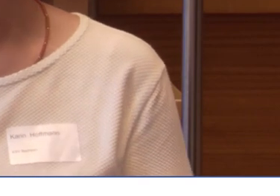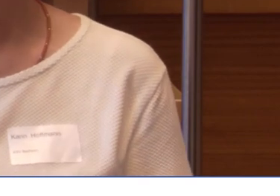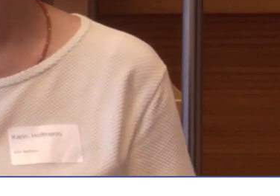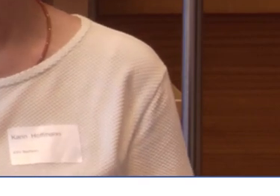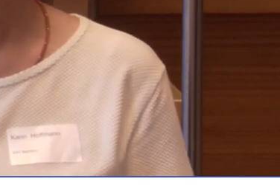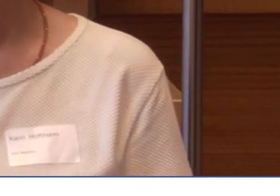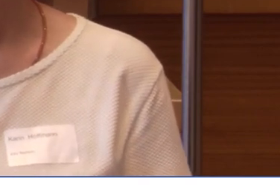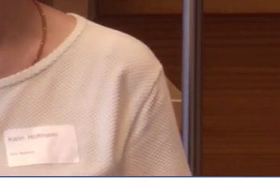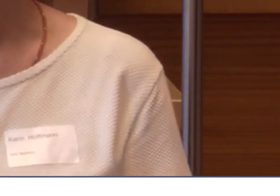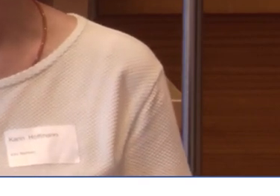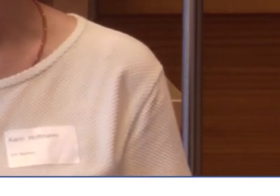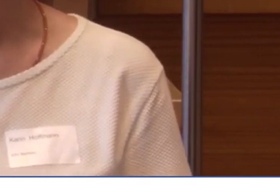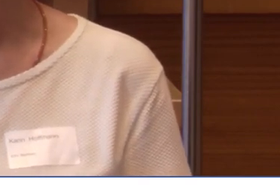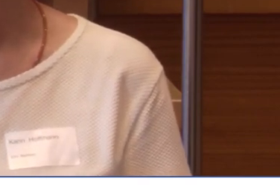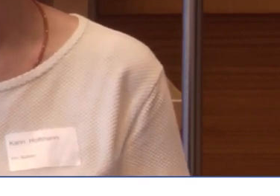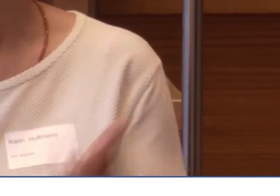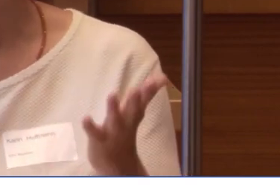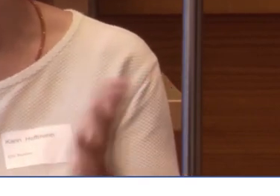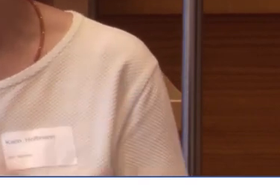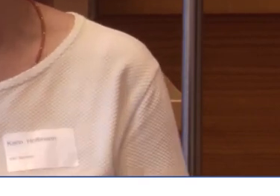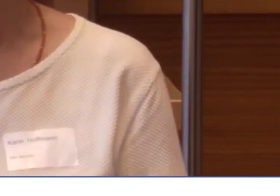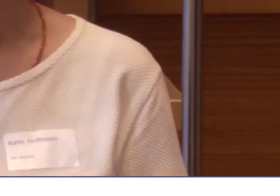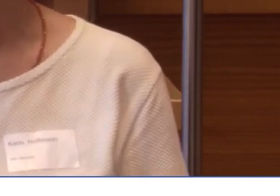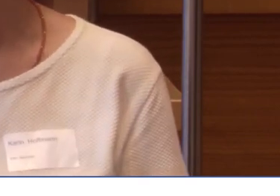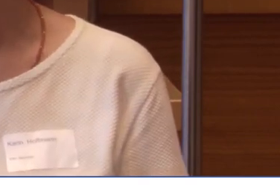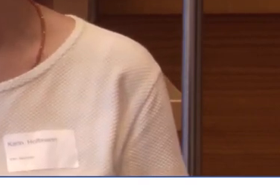möglichst alle Hilfen aus einer Hand erbringen